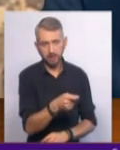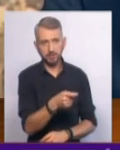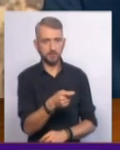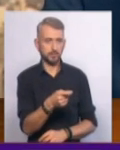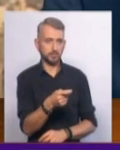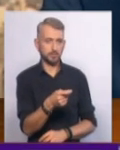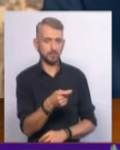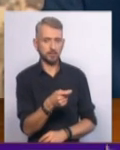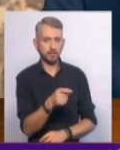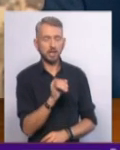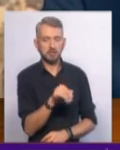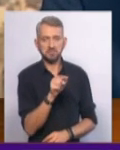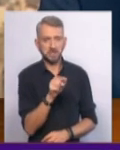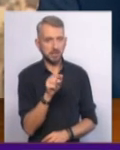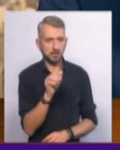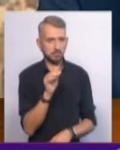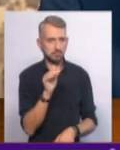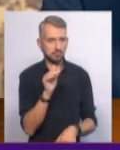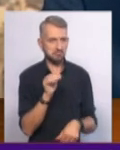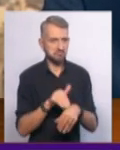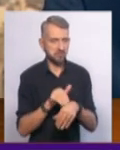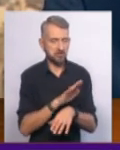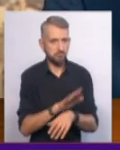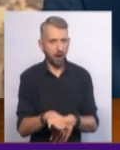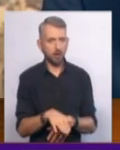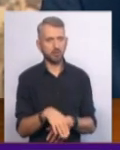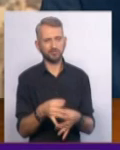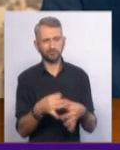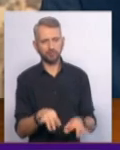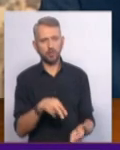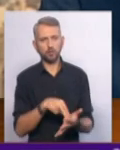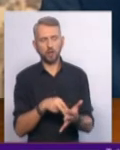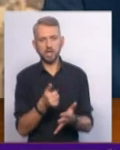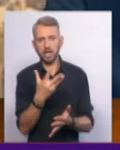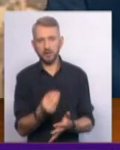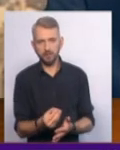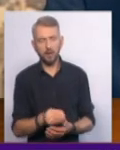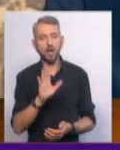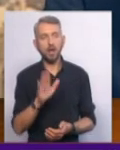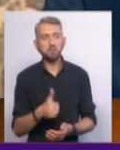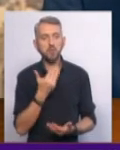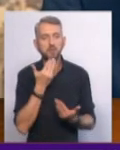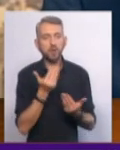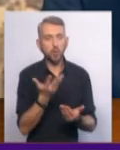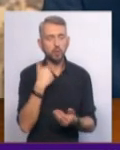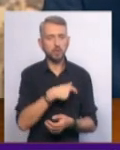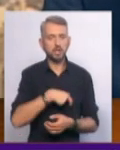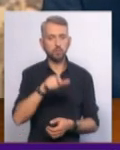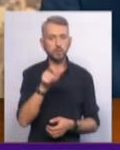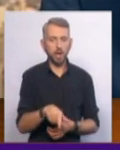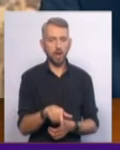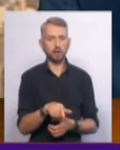копійку, і їх не чіпали, наприклад, дали стояти там декілька днів. Потім звернулись там, коли депутат